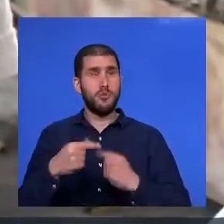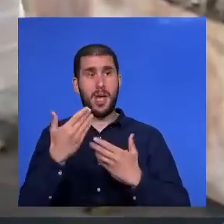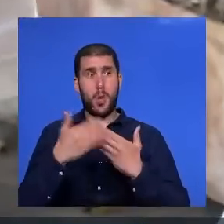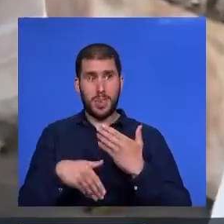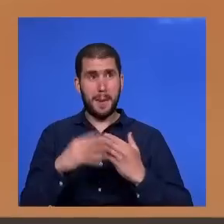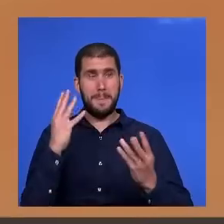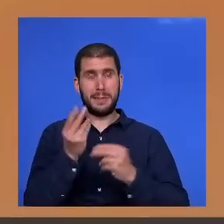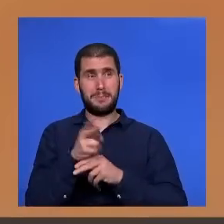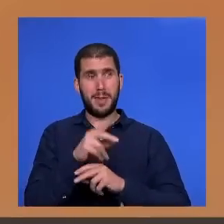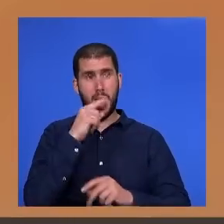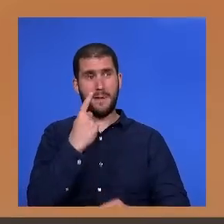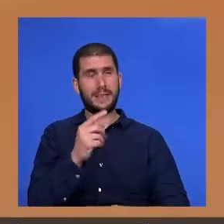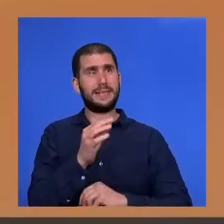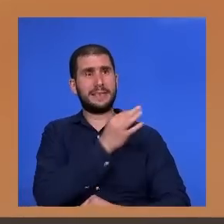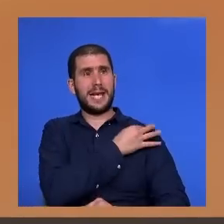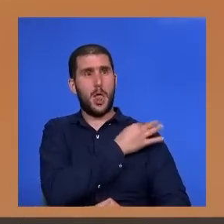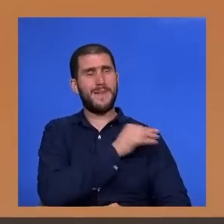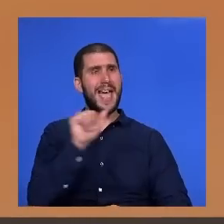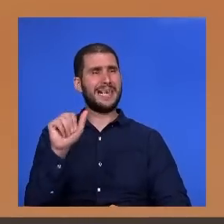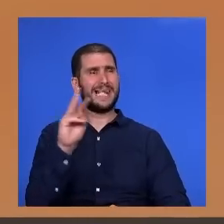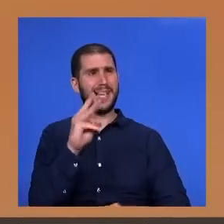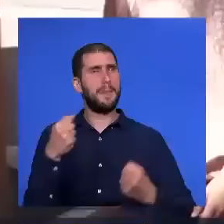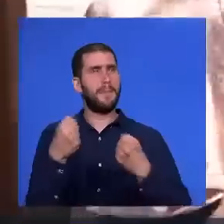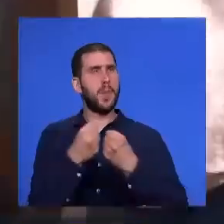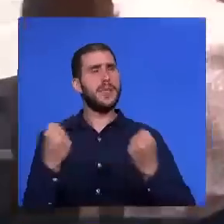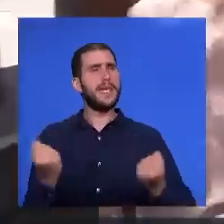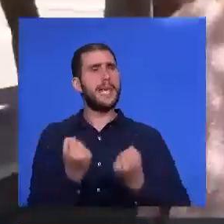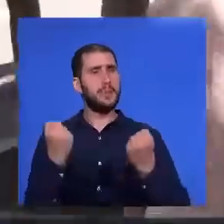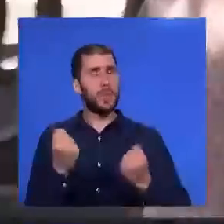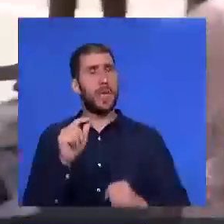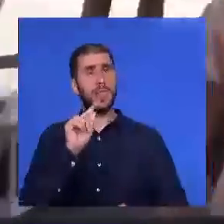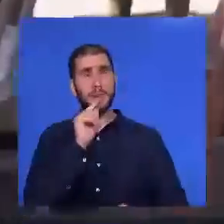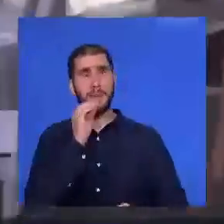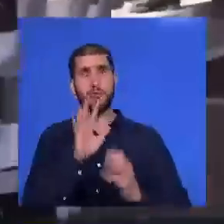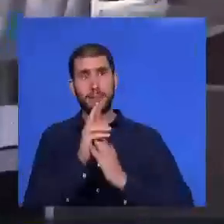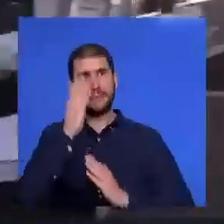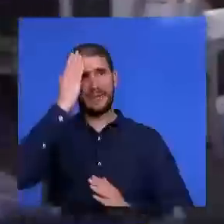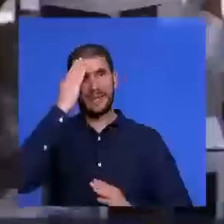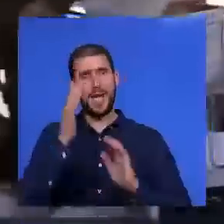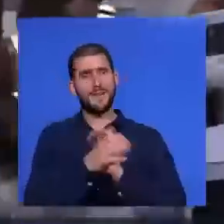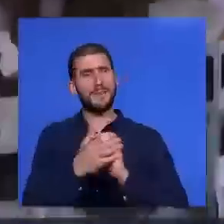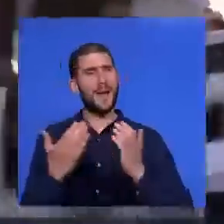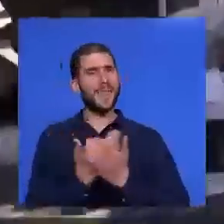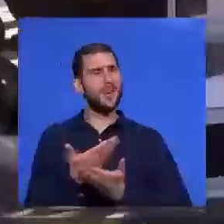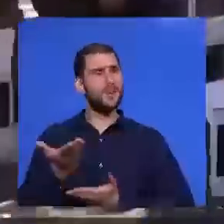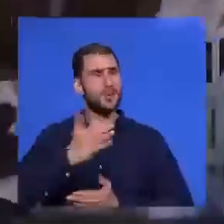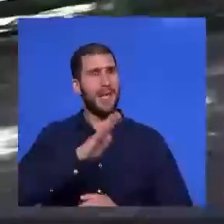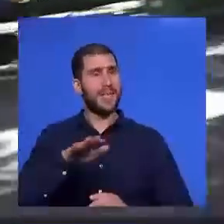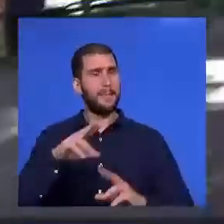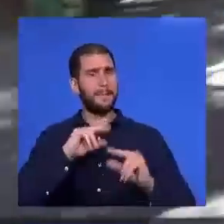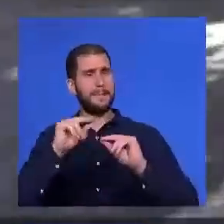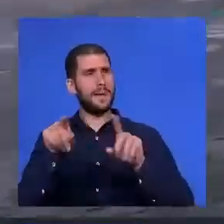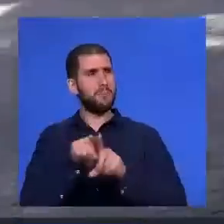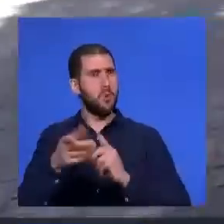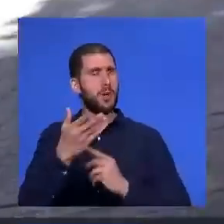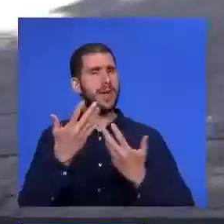מאז נהרג אבי הסגן אלוף ארס אחיאני, בתאונת אימונים, תמר בת 12 הכירה חברים חדשים, ילדים כמוה,